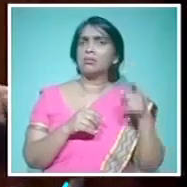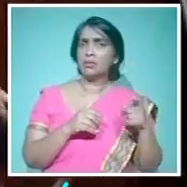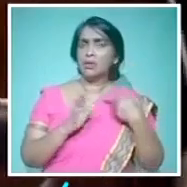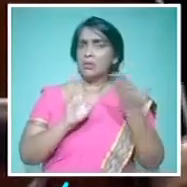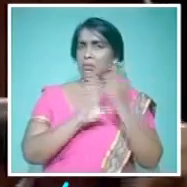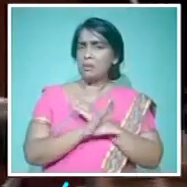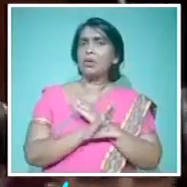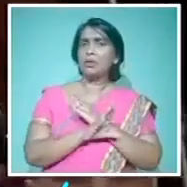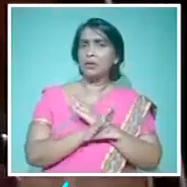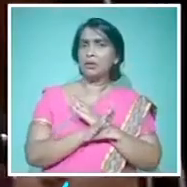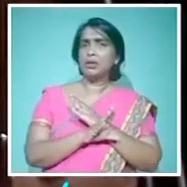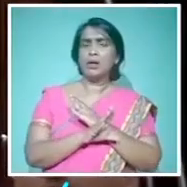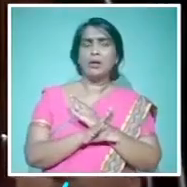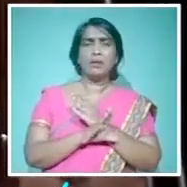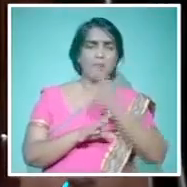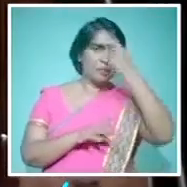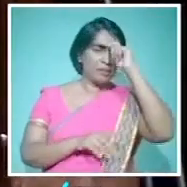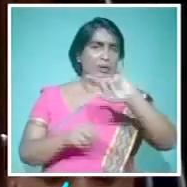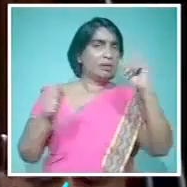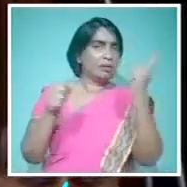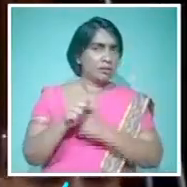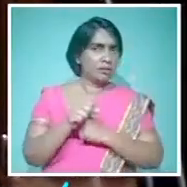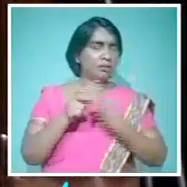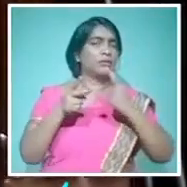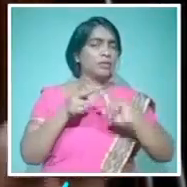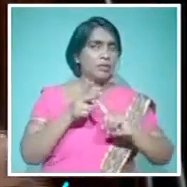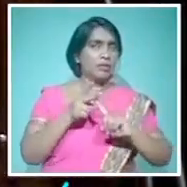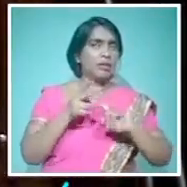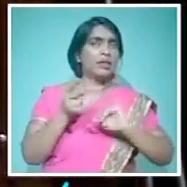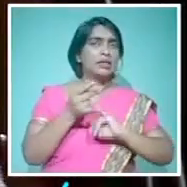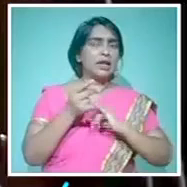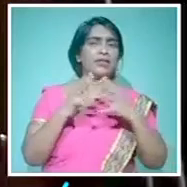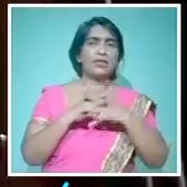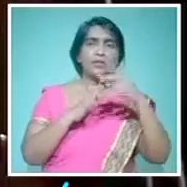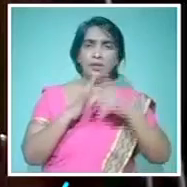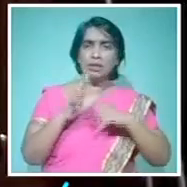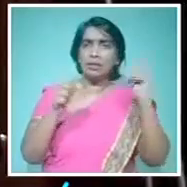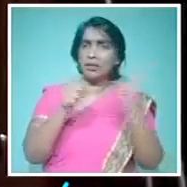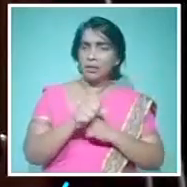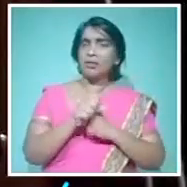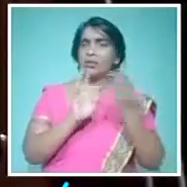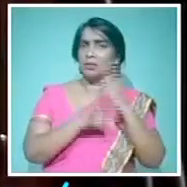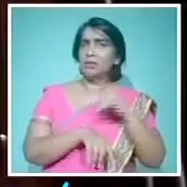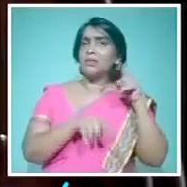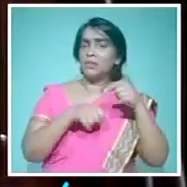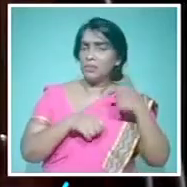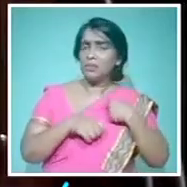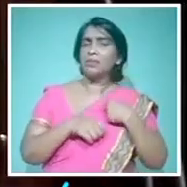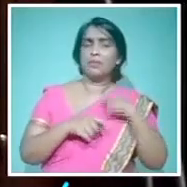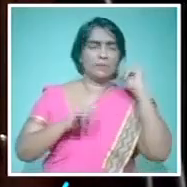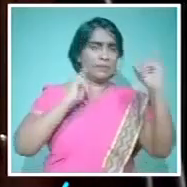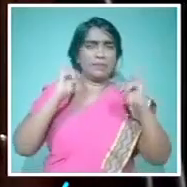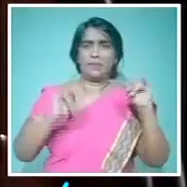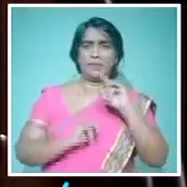ඉස්සර පටුවත විධාන මැතිතුමා ඝාතනය වුණා ඒ වගේම ස්ටැන්ලි විජේසුන්දර මැතිතුමා ඝාතනය වුණා එක කාලෙක මම කාටවත්